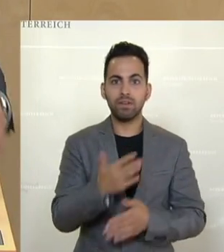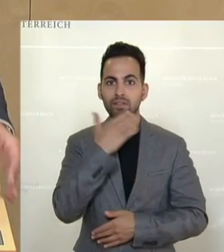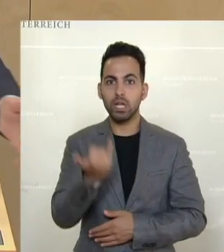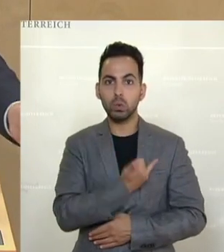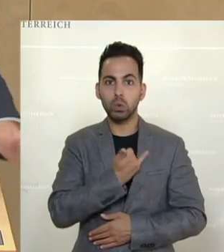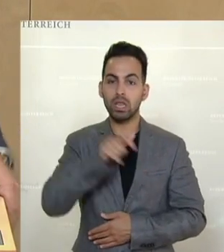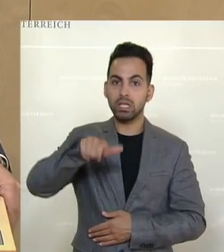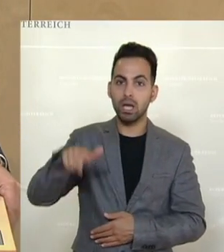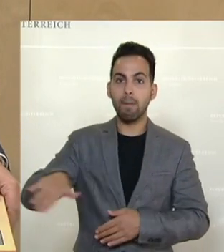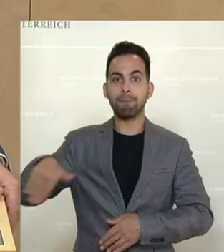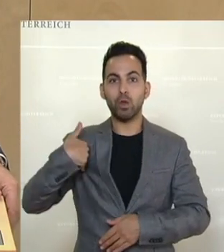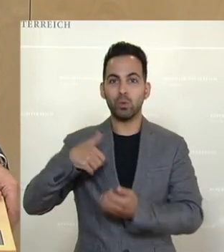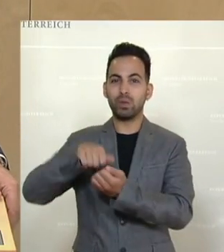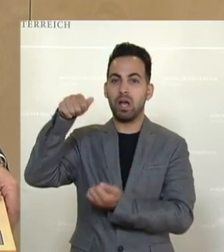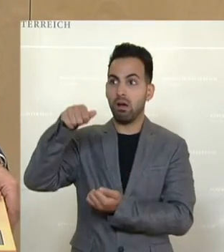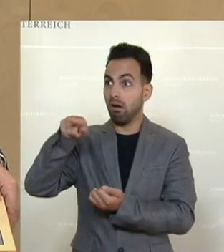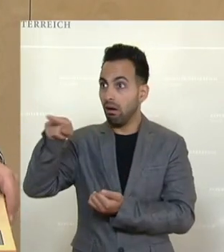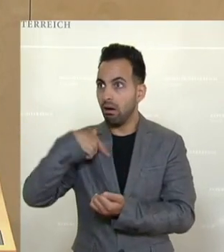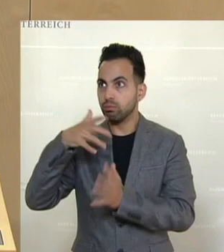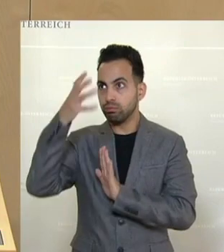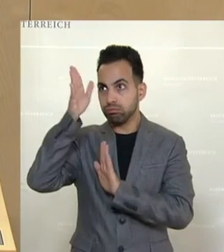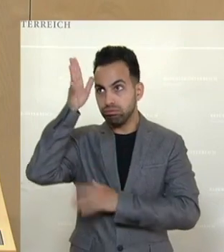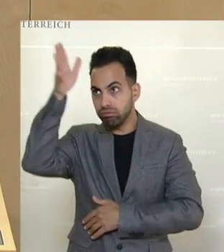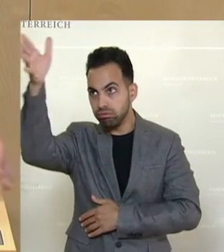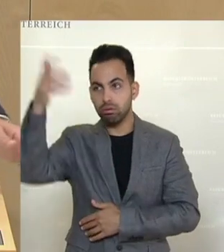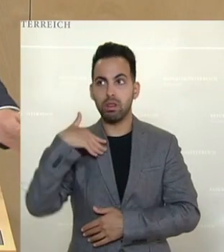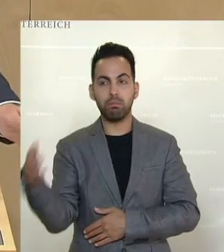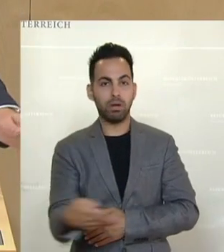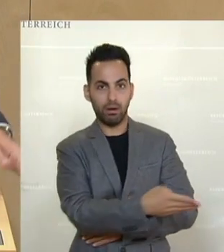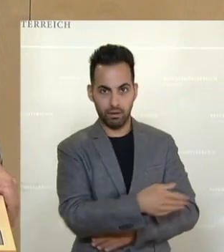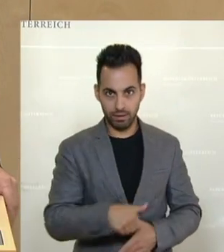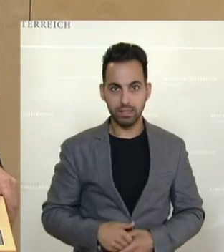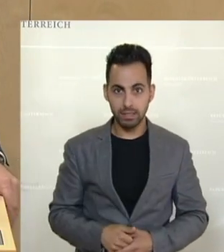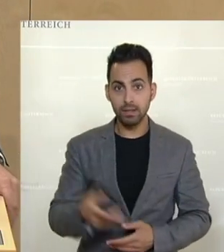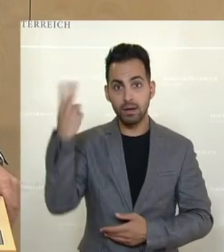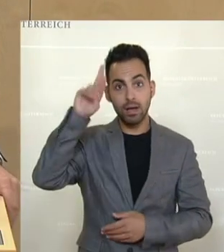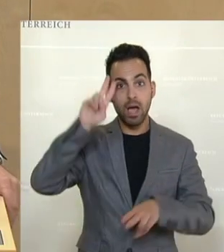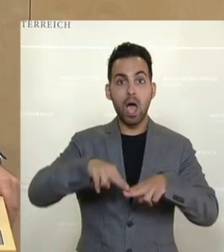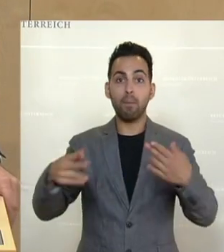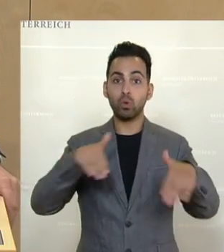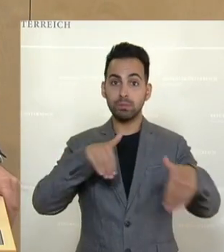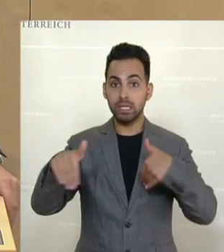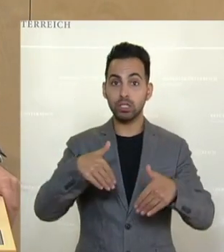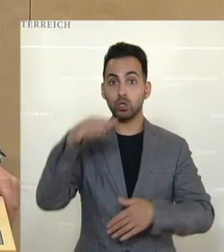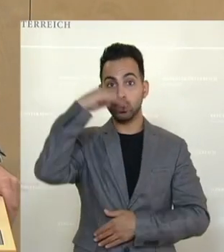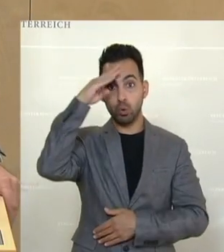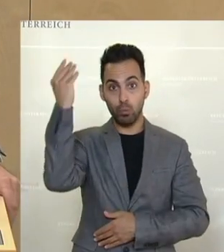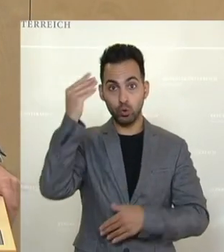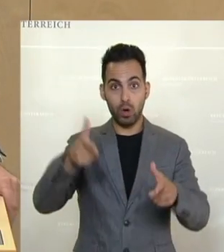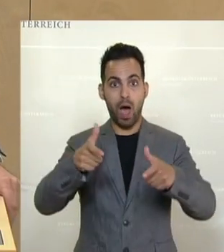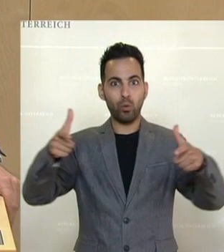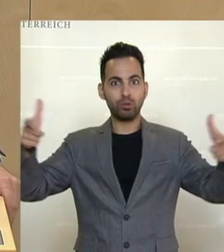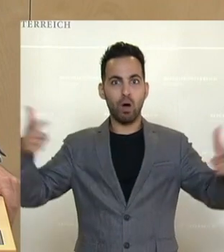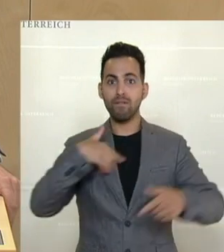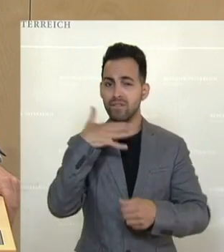weniger junge Maturanten sich entscheiden, den Lehrberuf zu ergreifen. Herr Bundesminister, der Ausbau der Sommerschule in vielen Bereichen